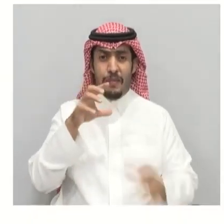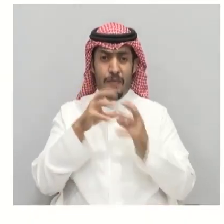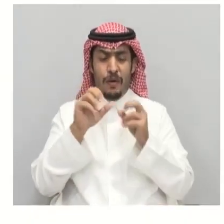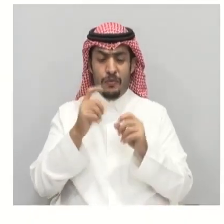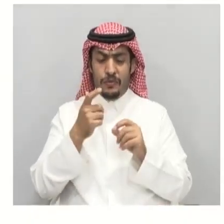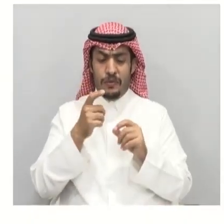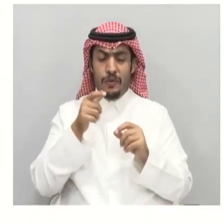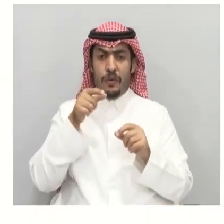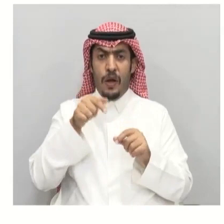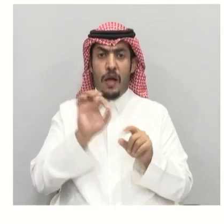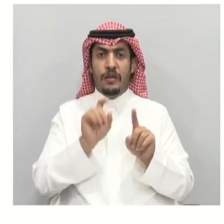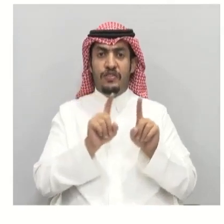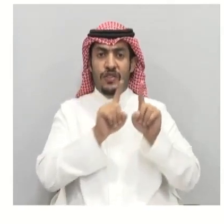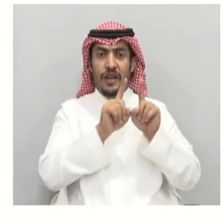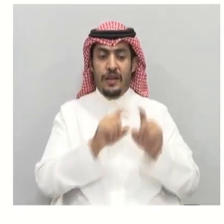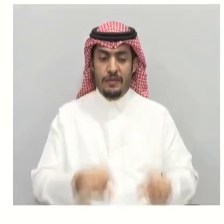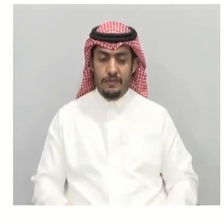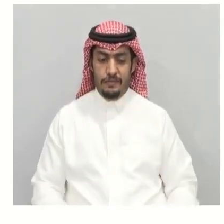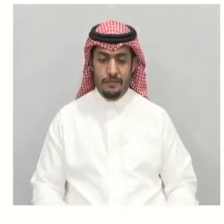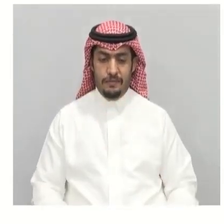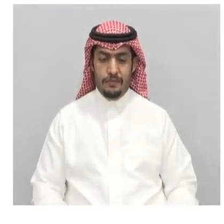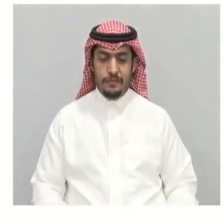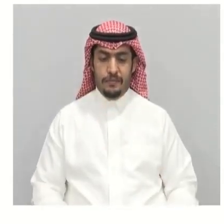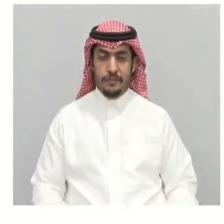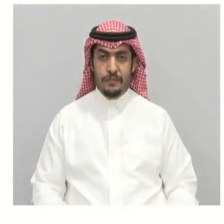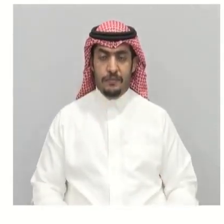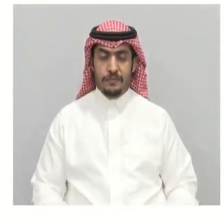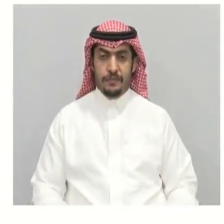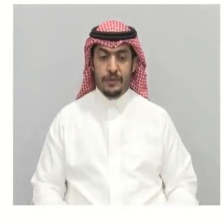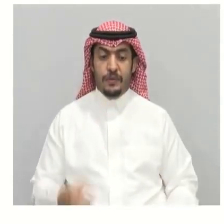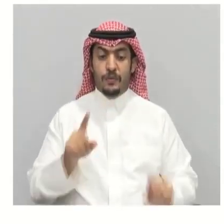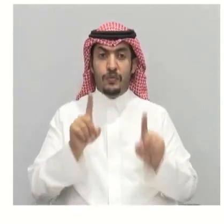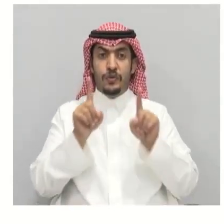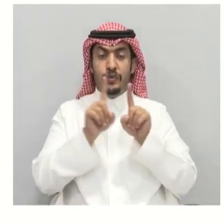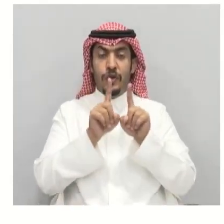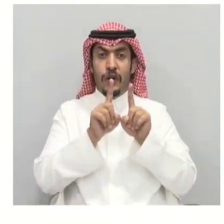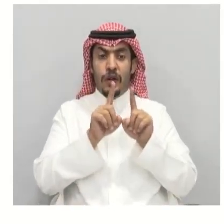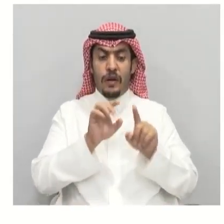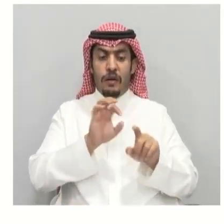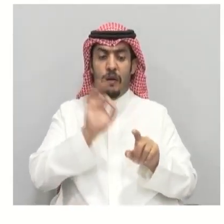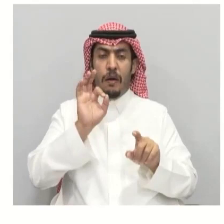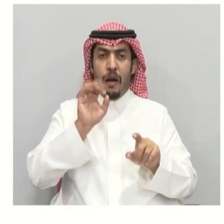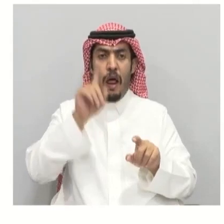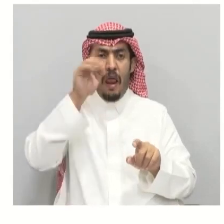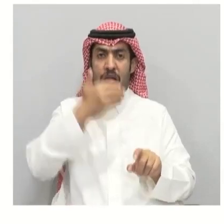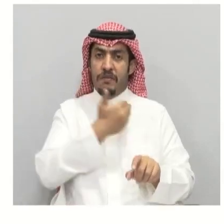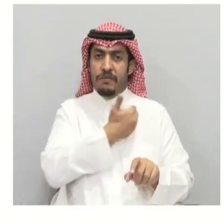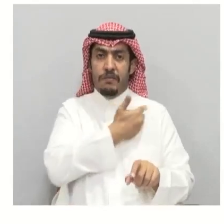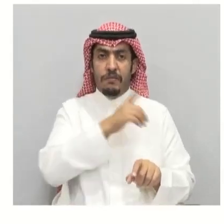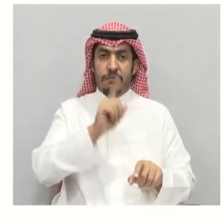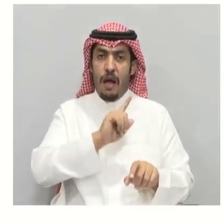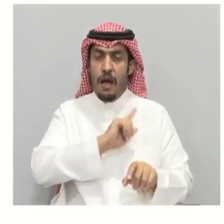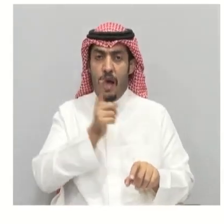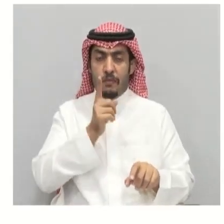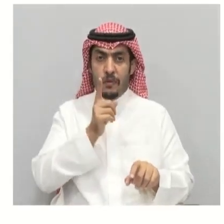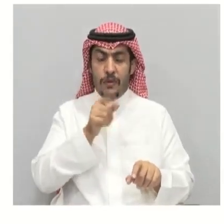واخواتي هو الشريك ايضا الشرك لا يغفره الله جل وعلا